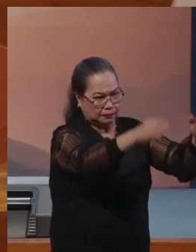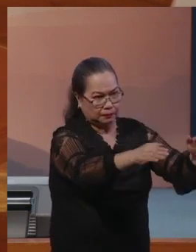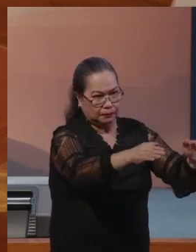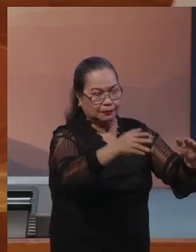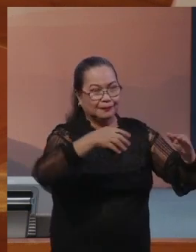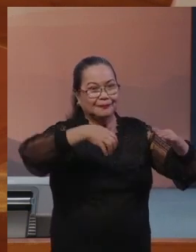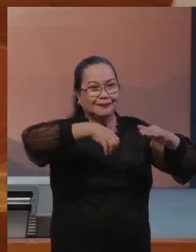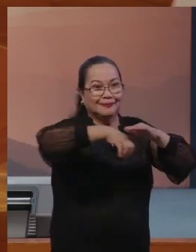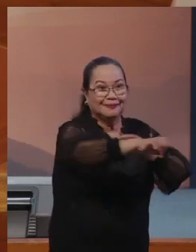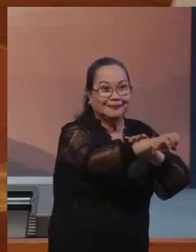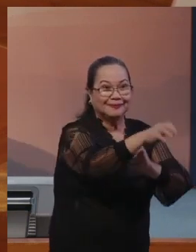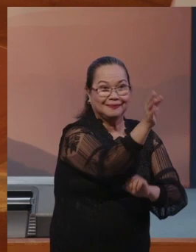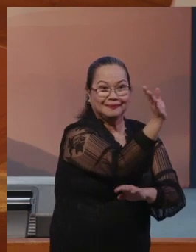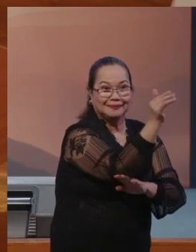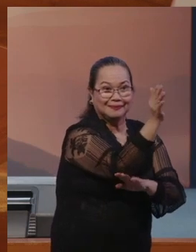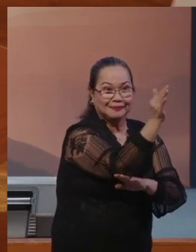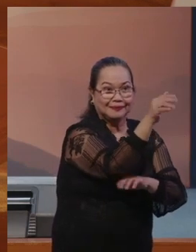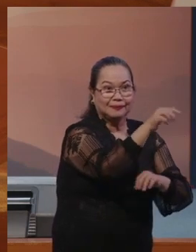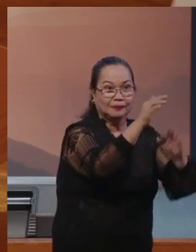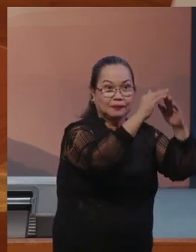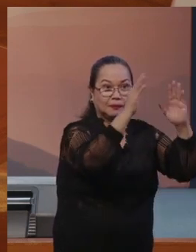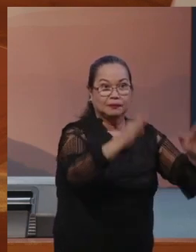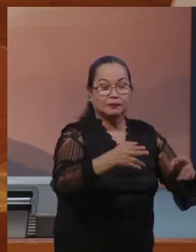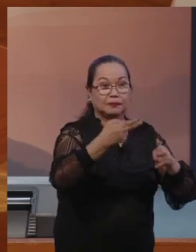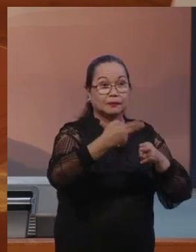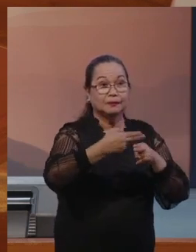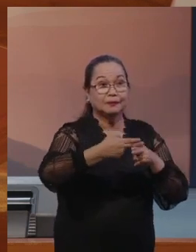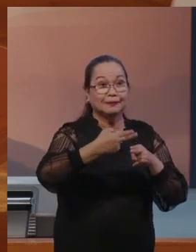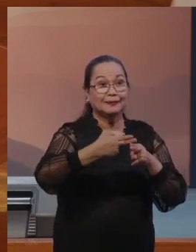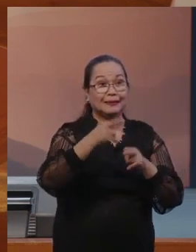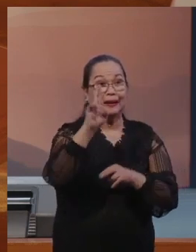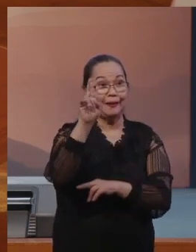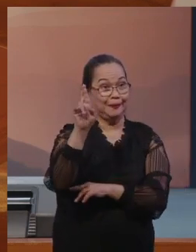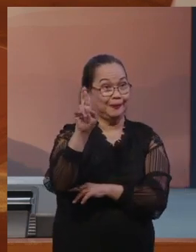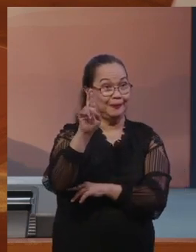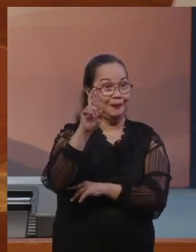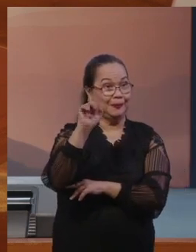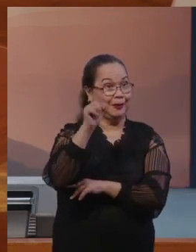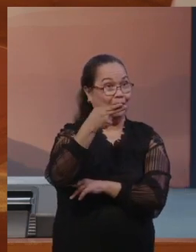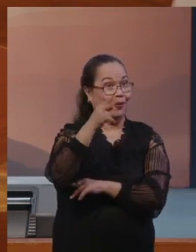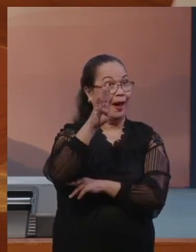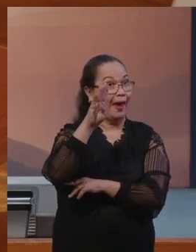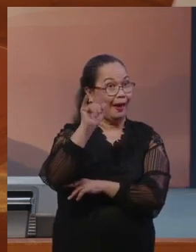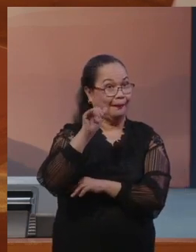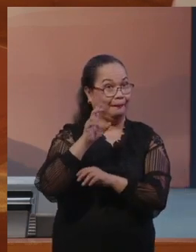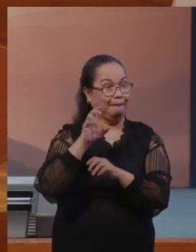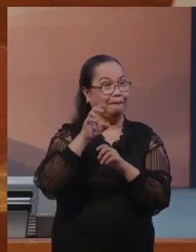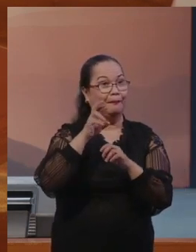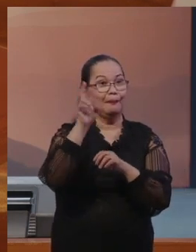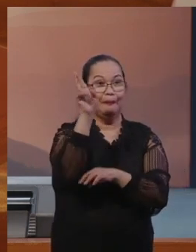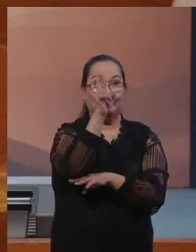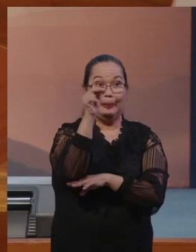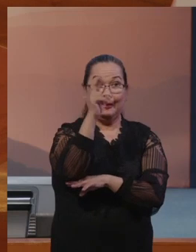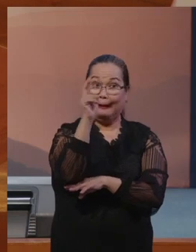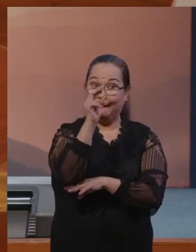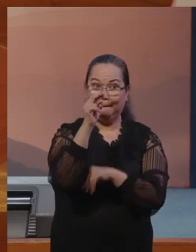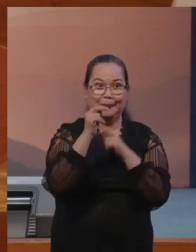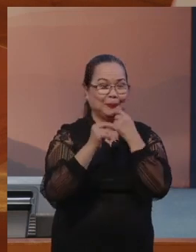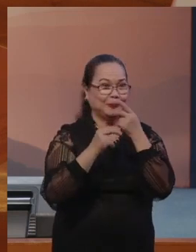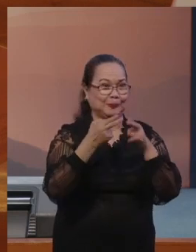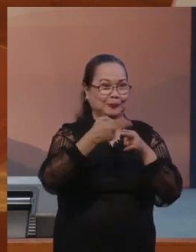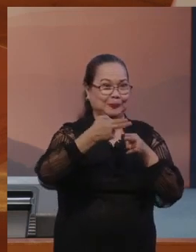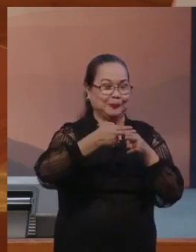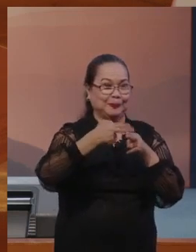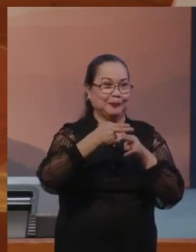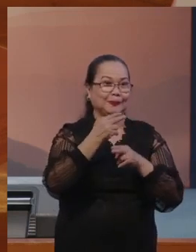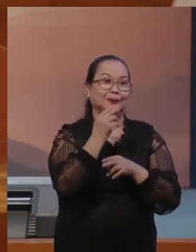a prostitute whose name was Rahab, and lodged there. Yung pangalan po niya, Rahab, sa